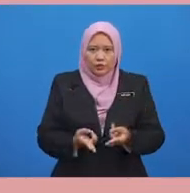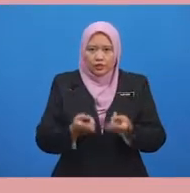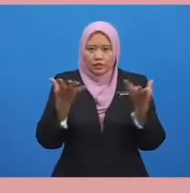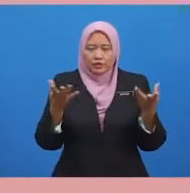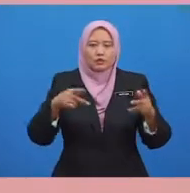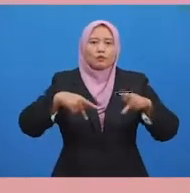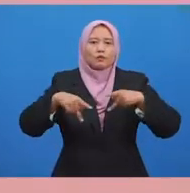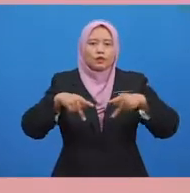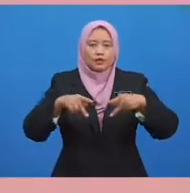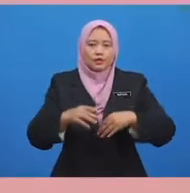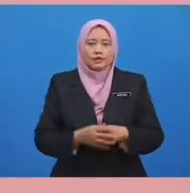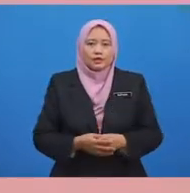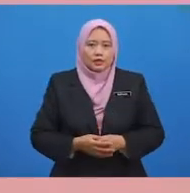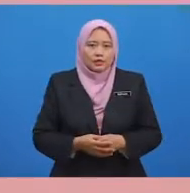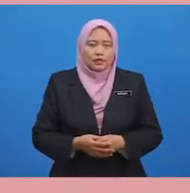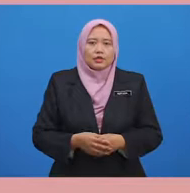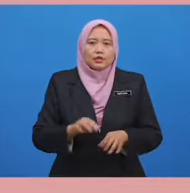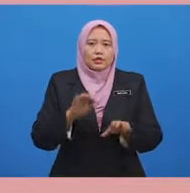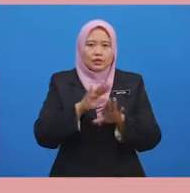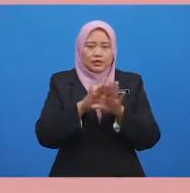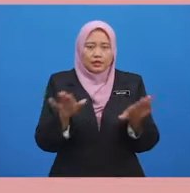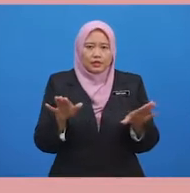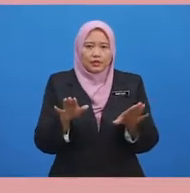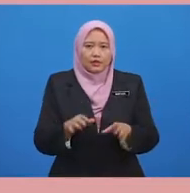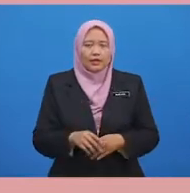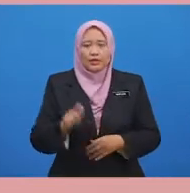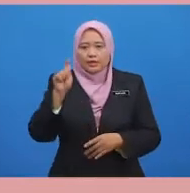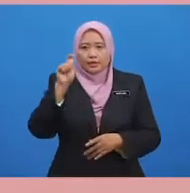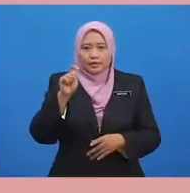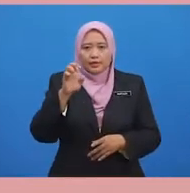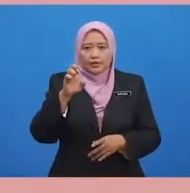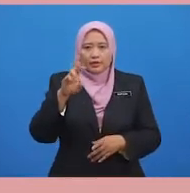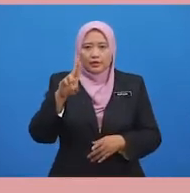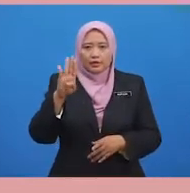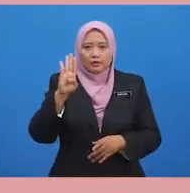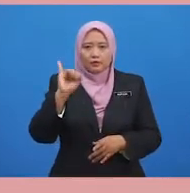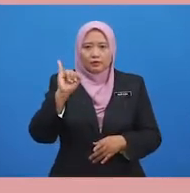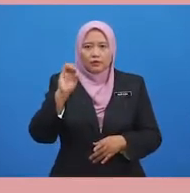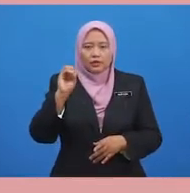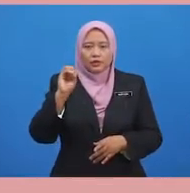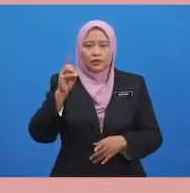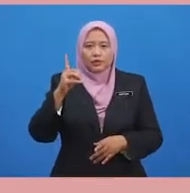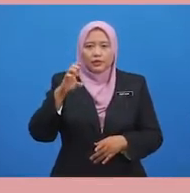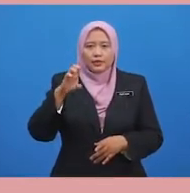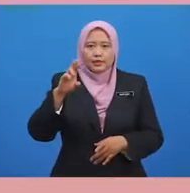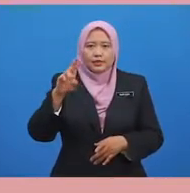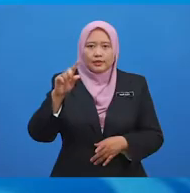yang tidak terbiodegradasi untuk mengelakkan pencemaran alam.